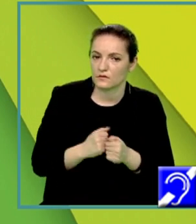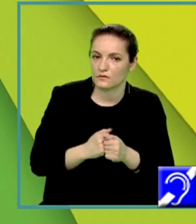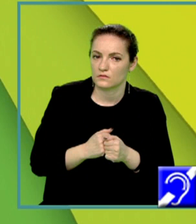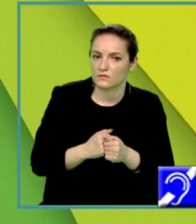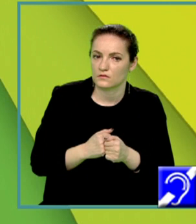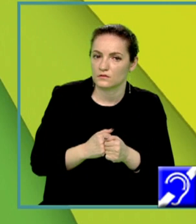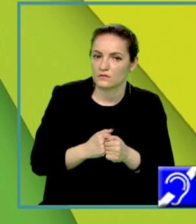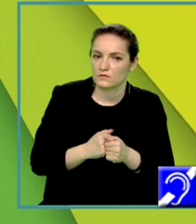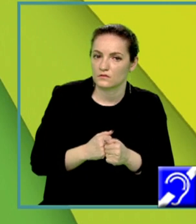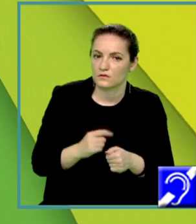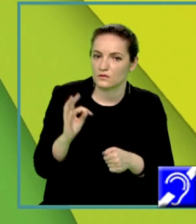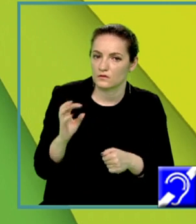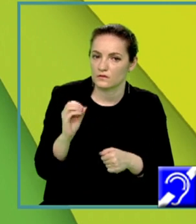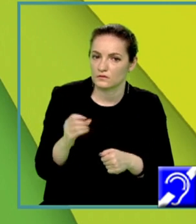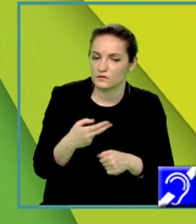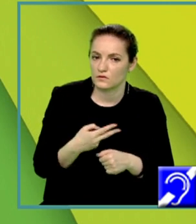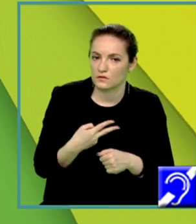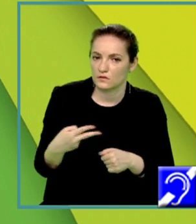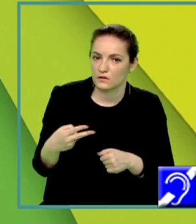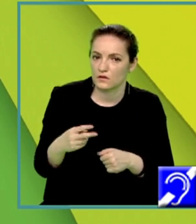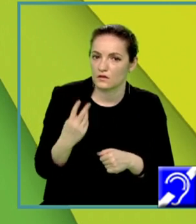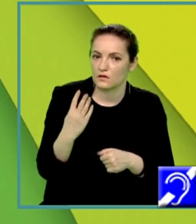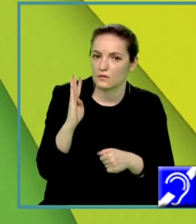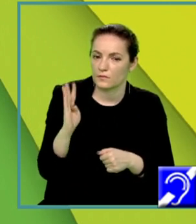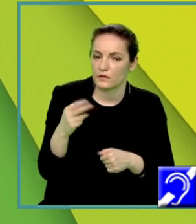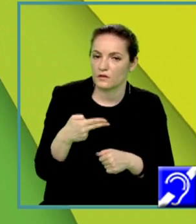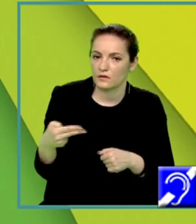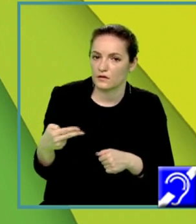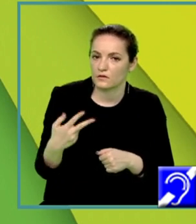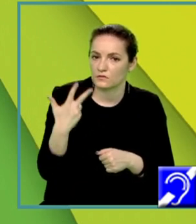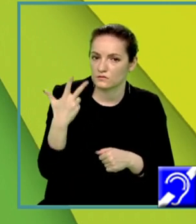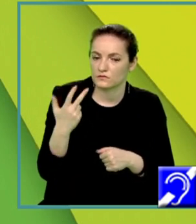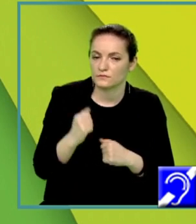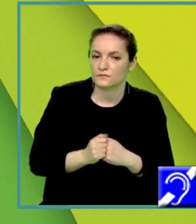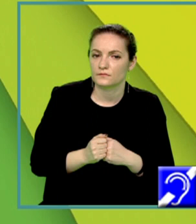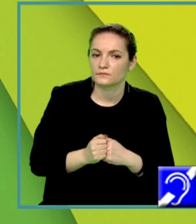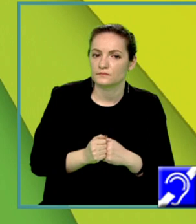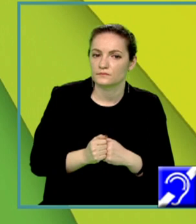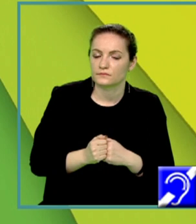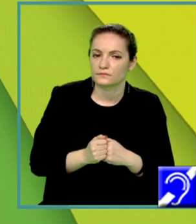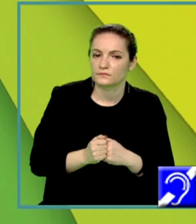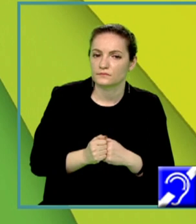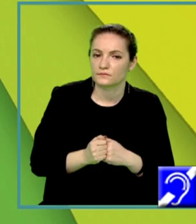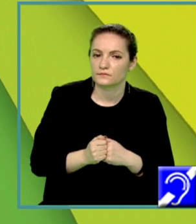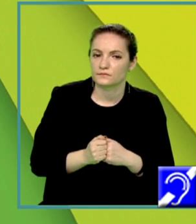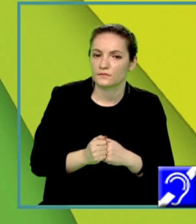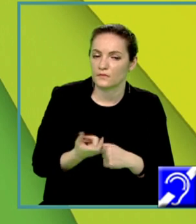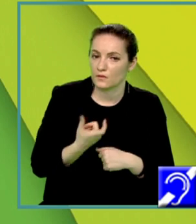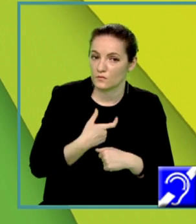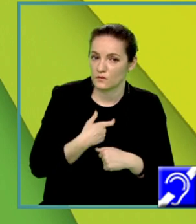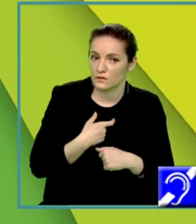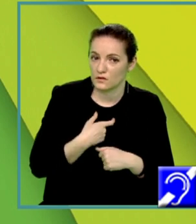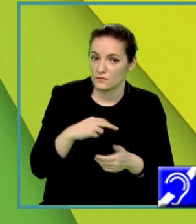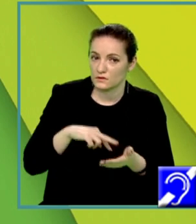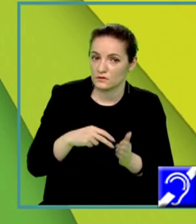expresia funcției, f de 0 va fi b, care va fi egal cu 3. Cu alte cuvinte, putem să